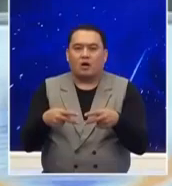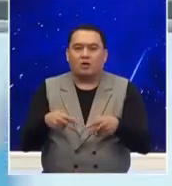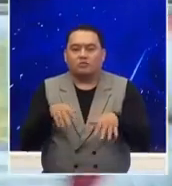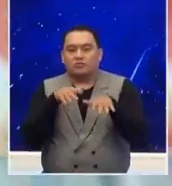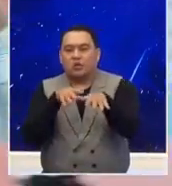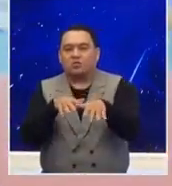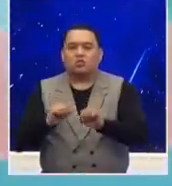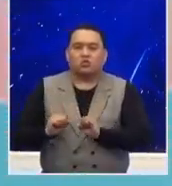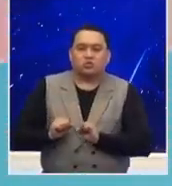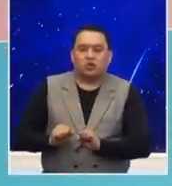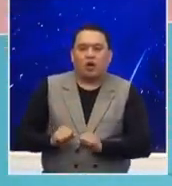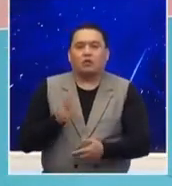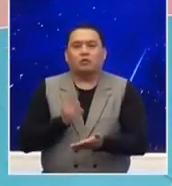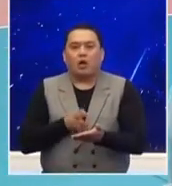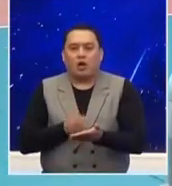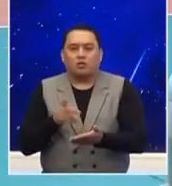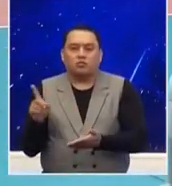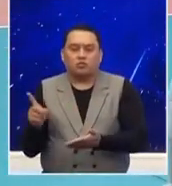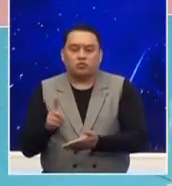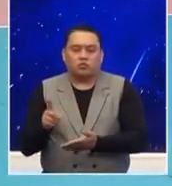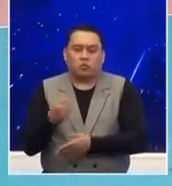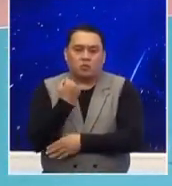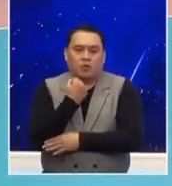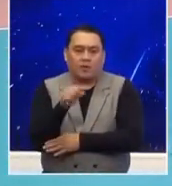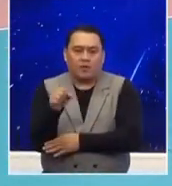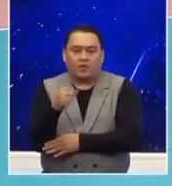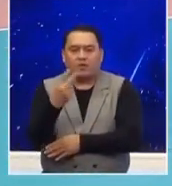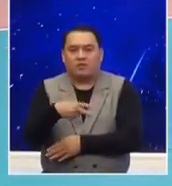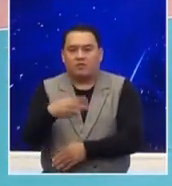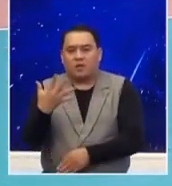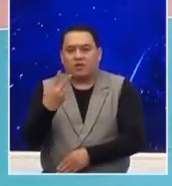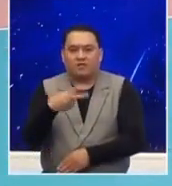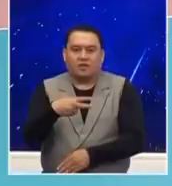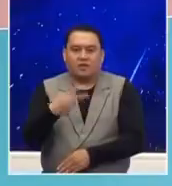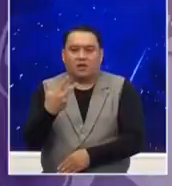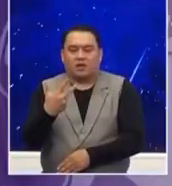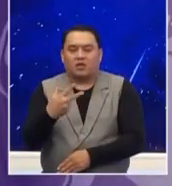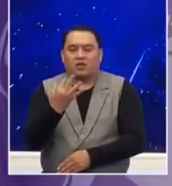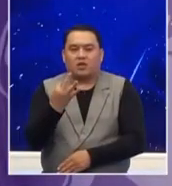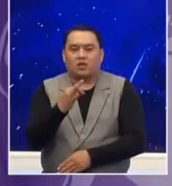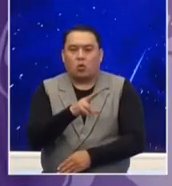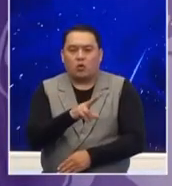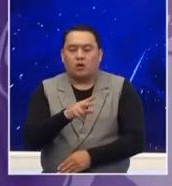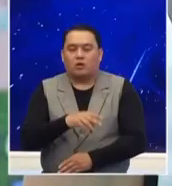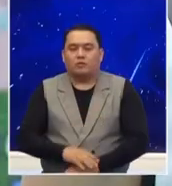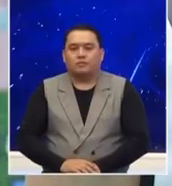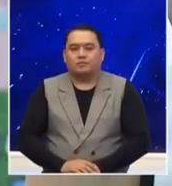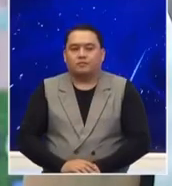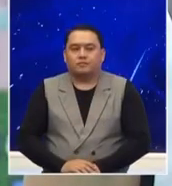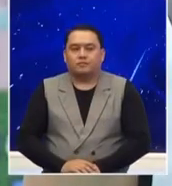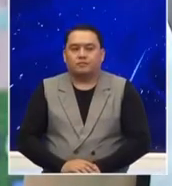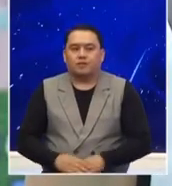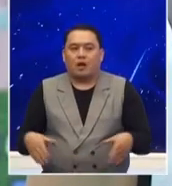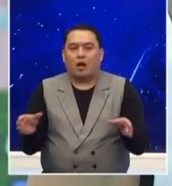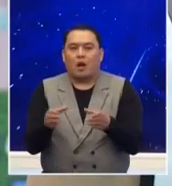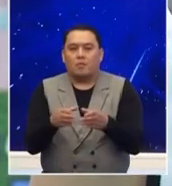защите, так и в атаке, доказали Куанышу, кто здесь хозяин площадки. Счет 25-23. Итог 3-0 в пользу ЖТСУ. Команда с